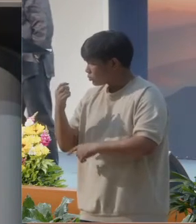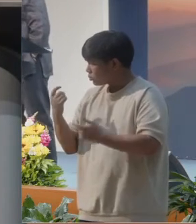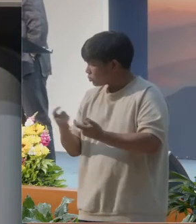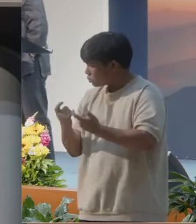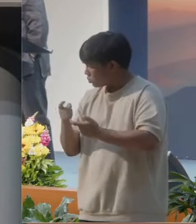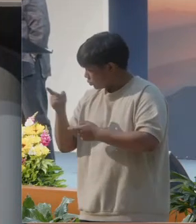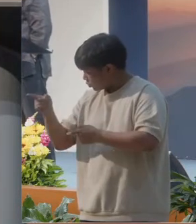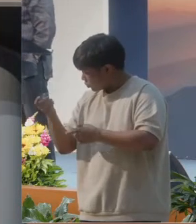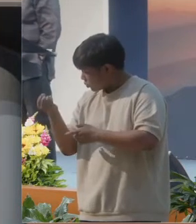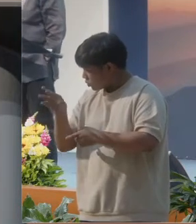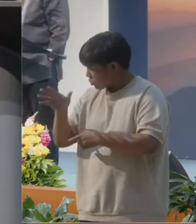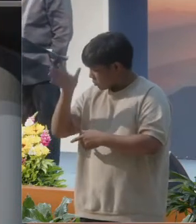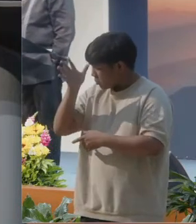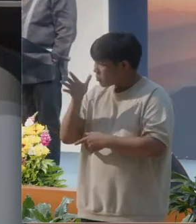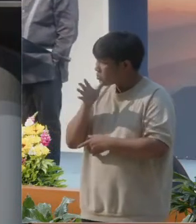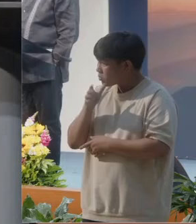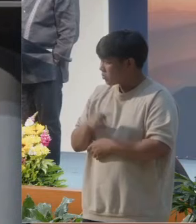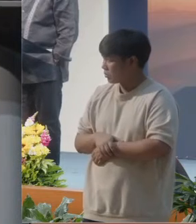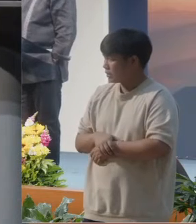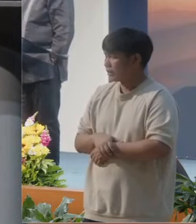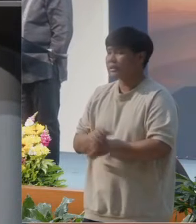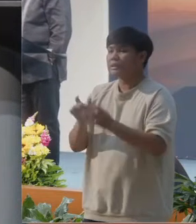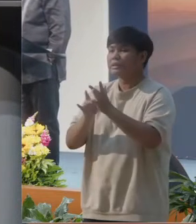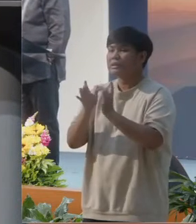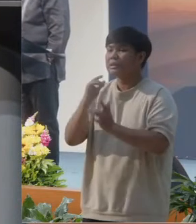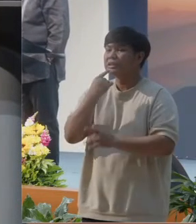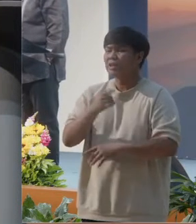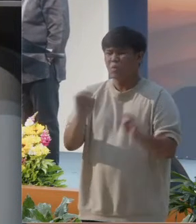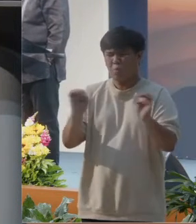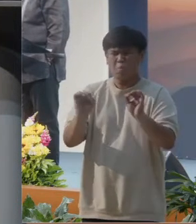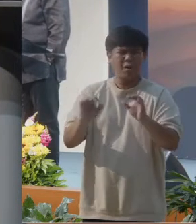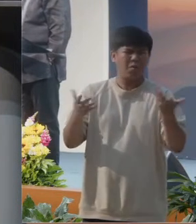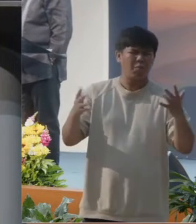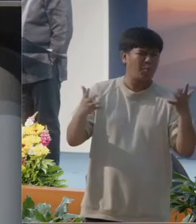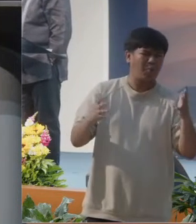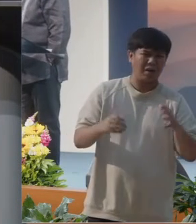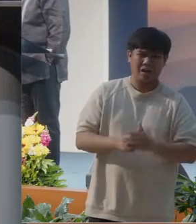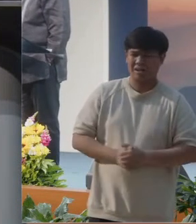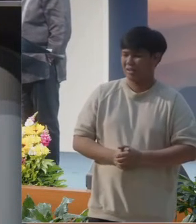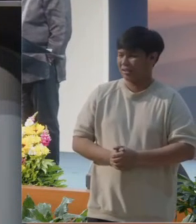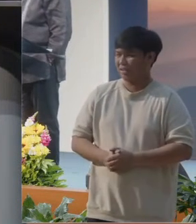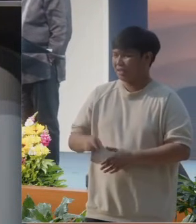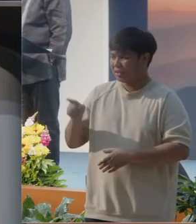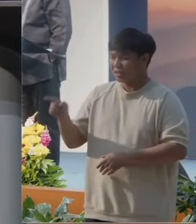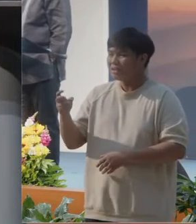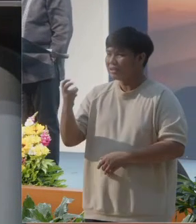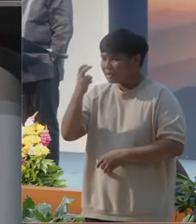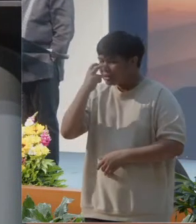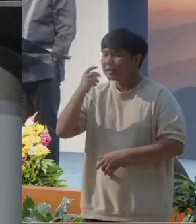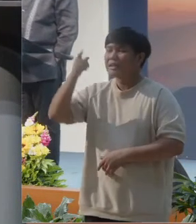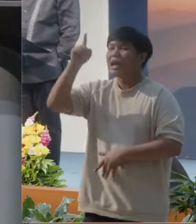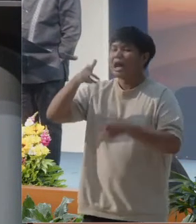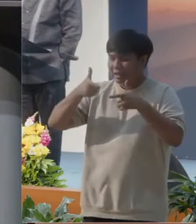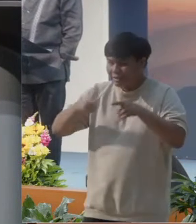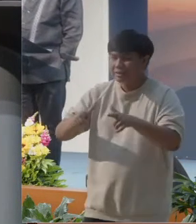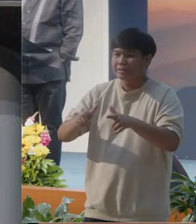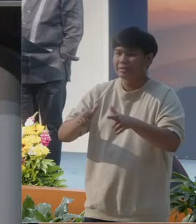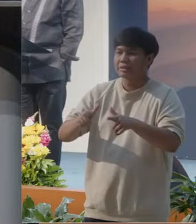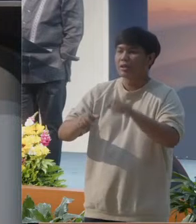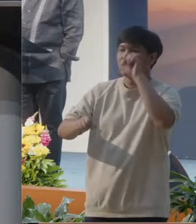niya o siya? Kaya siya bulag. Ano ang sabi? Wala. Hindi sila nagkasala. Ito'y pinahintulutan ng